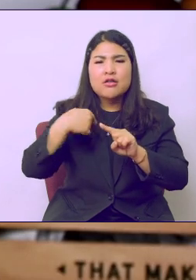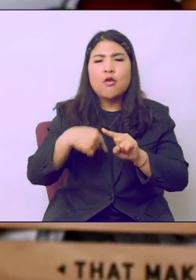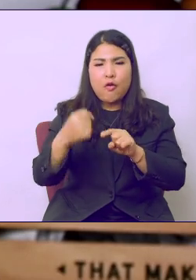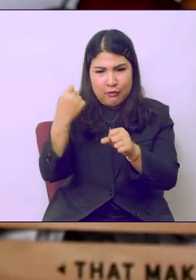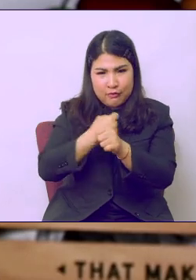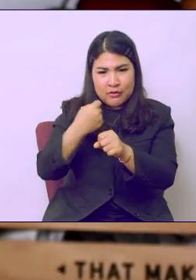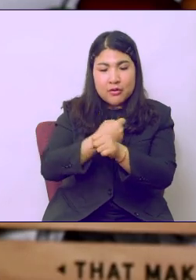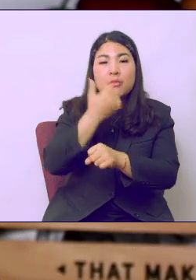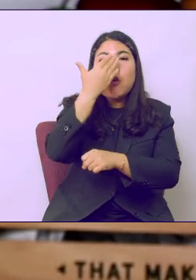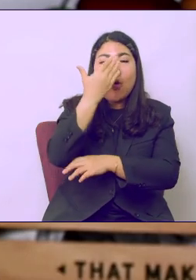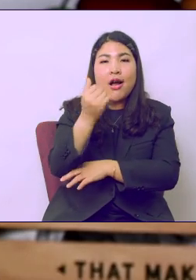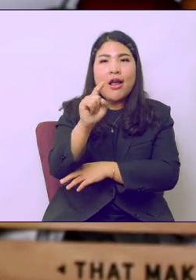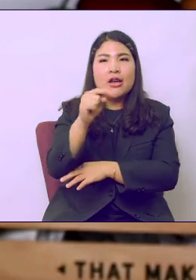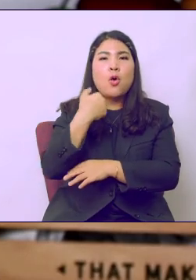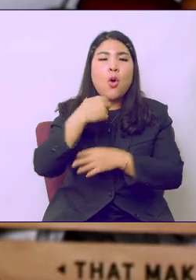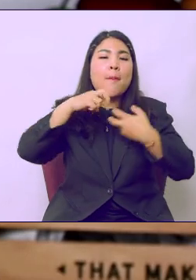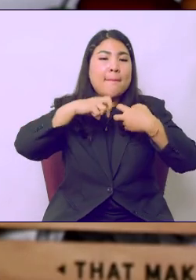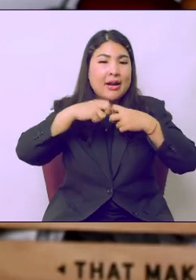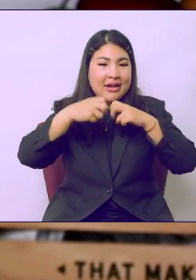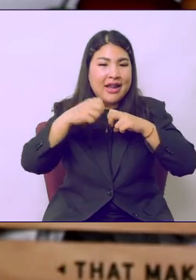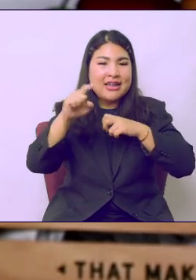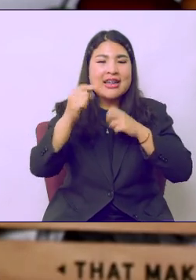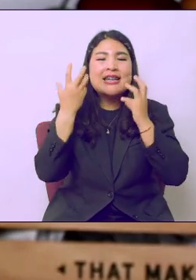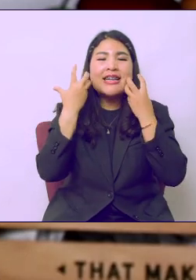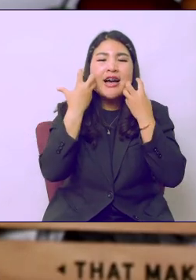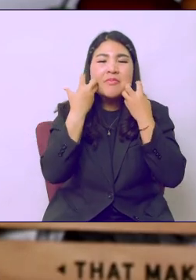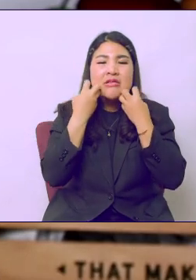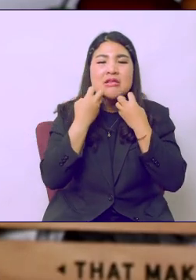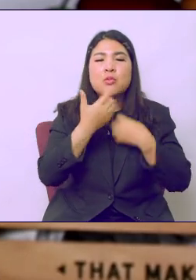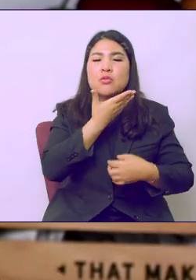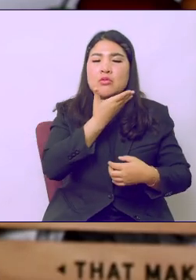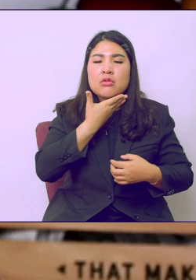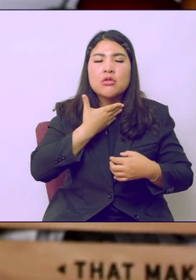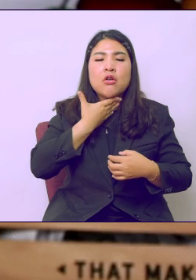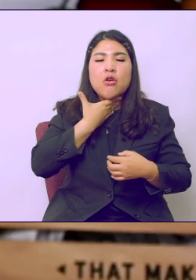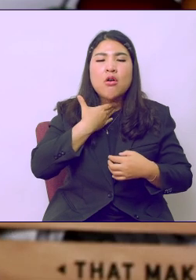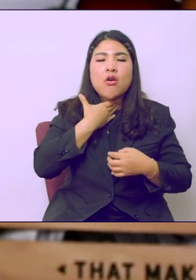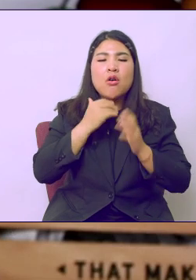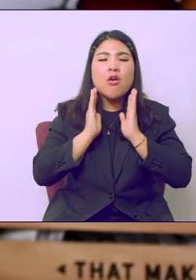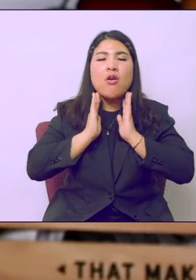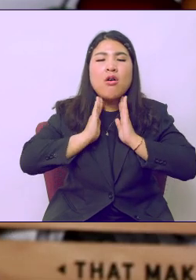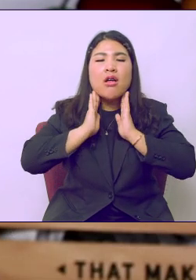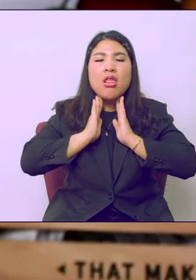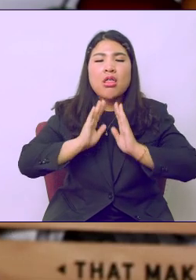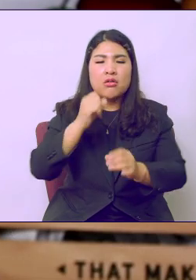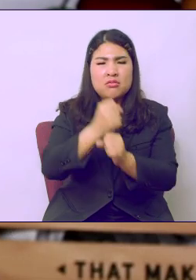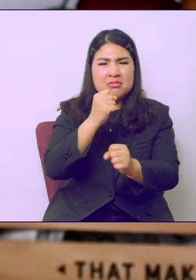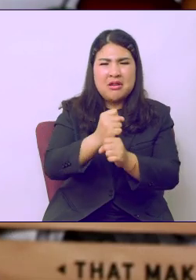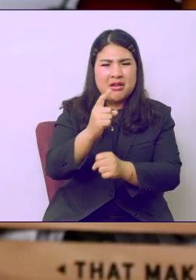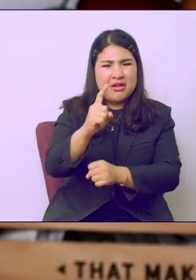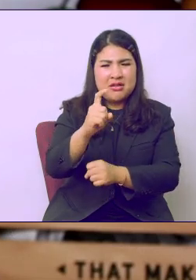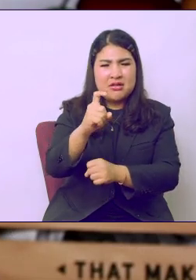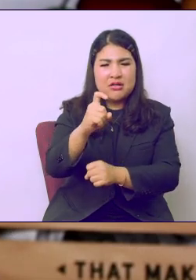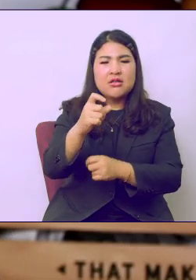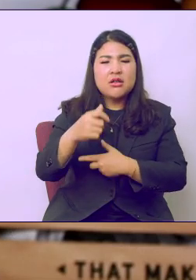ๆนะครับเพราะว่าน้องเนี่ยมีปัญหาเรื่องของของกล้ามเนื้อบริเวณเเวณคอด้านในเนี่ยมันไม่ทำงานน่ะจะยาก